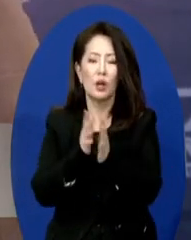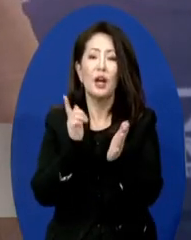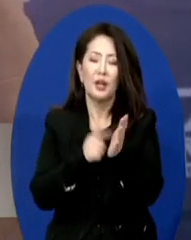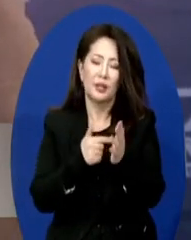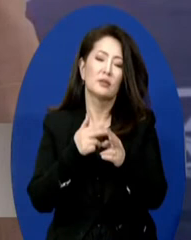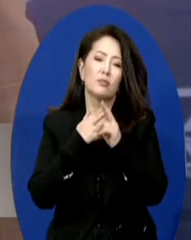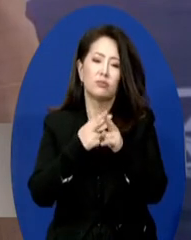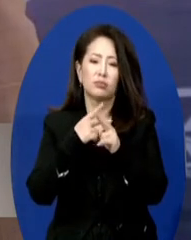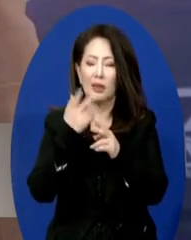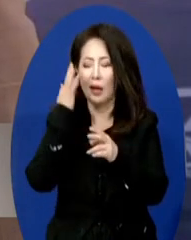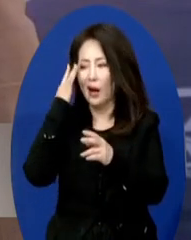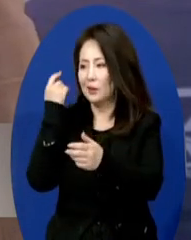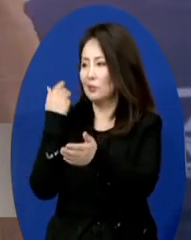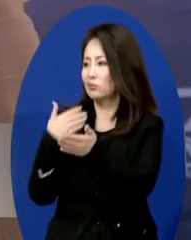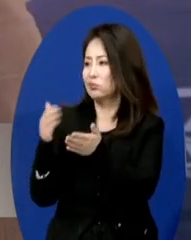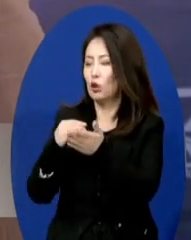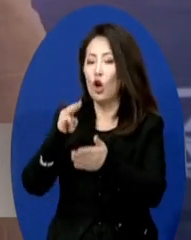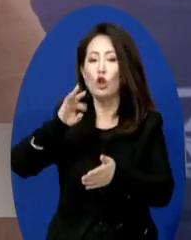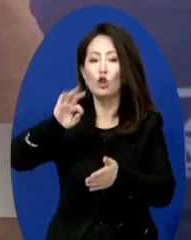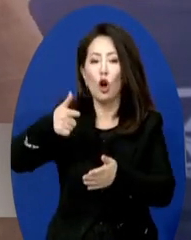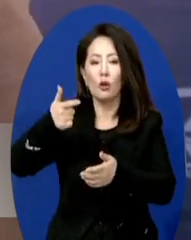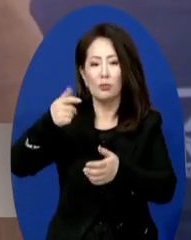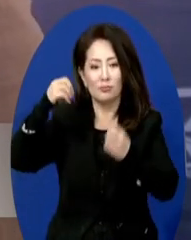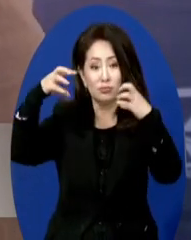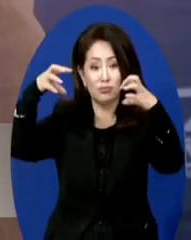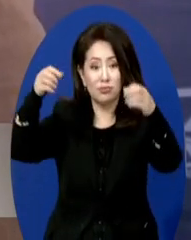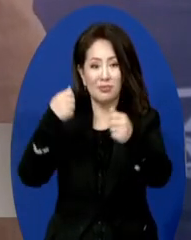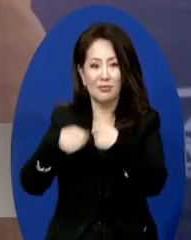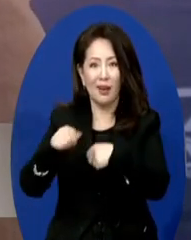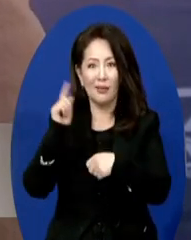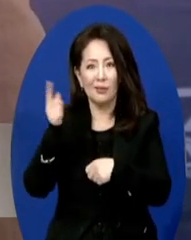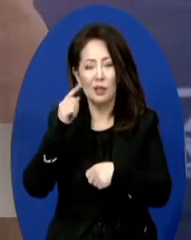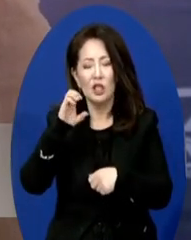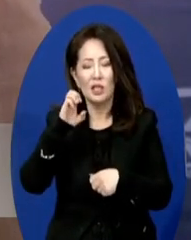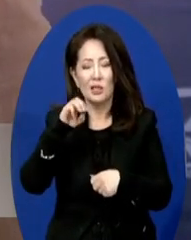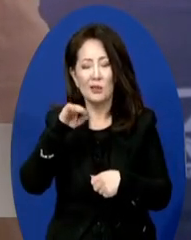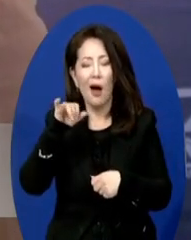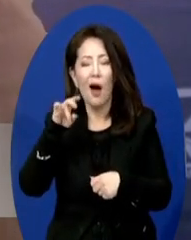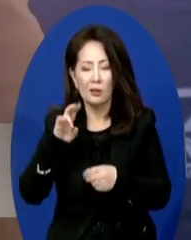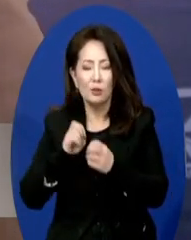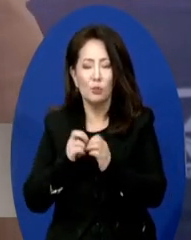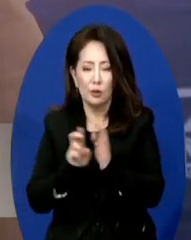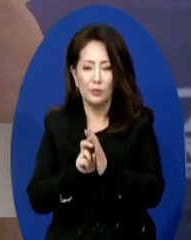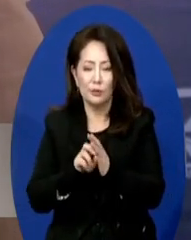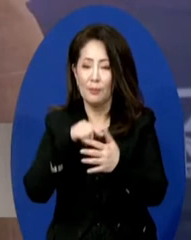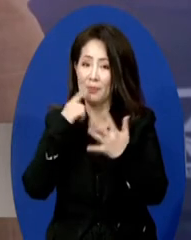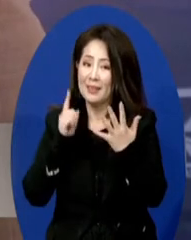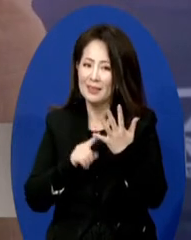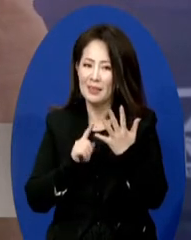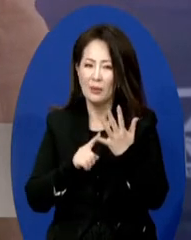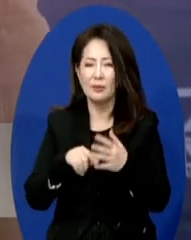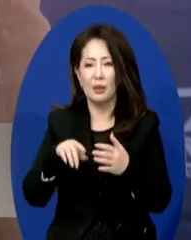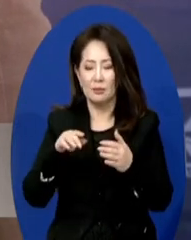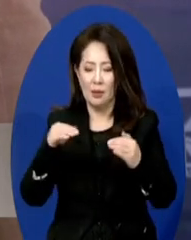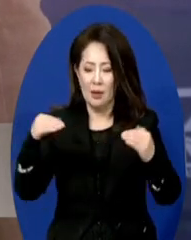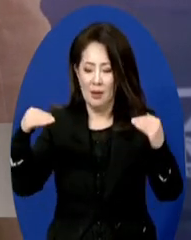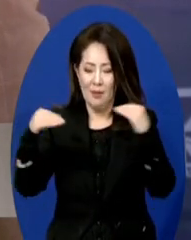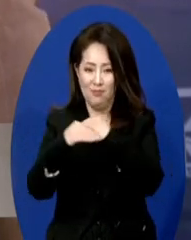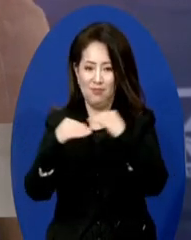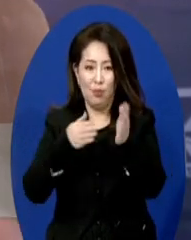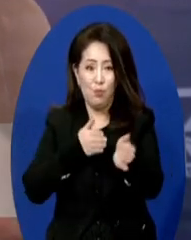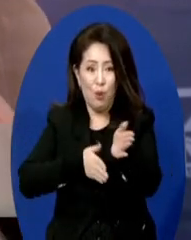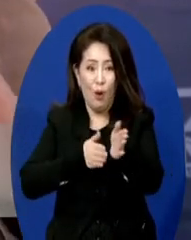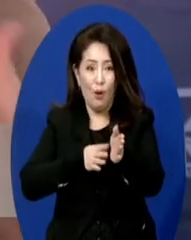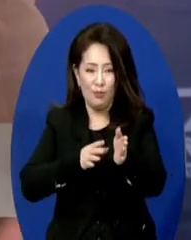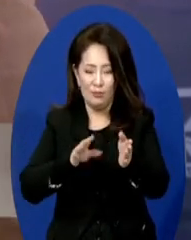хэрэгцээ цаашлах юм бол экспортлох юм боломжтой. За тавт нь бол терминал буюу нэвтрүүлэг өнгөрөх чадвар. Энэ бол